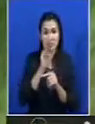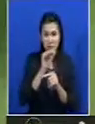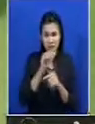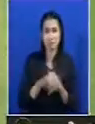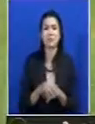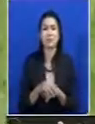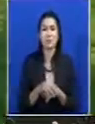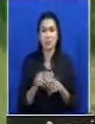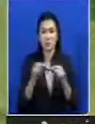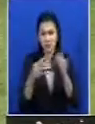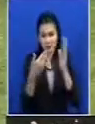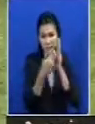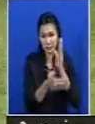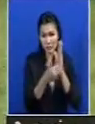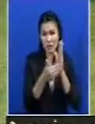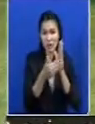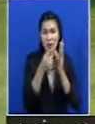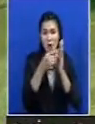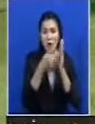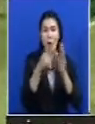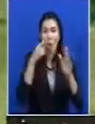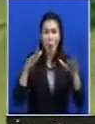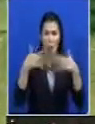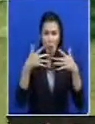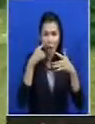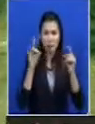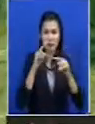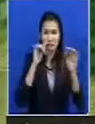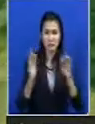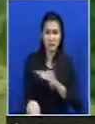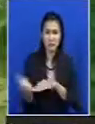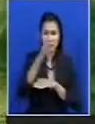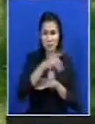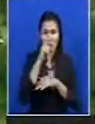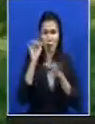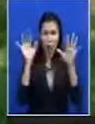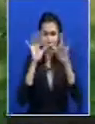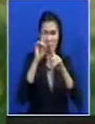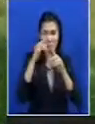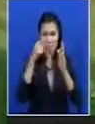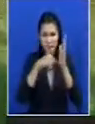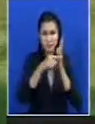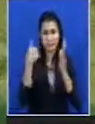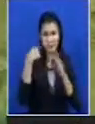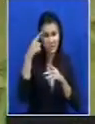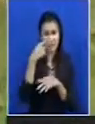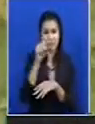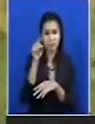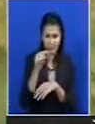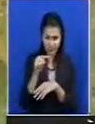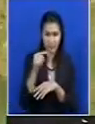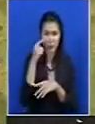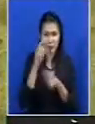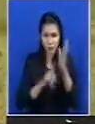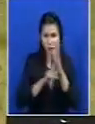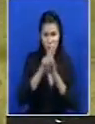องศาเซลเซียสภาคอีสานอากาศร้อนถึงร้อนจัดหลายพื้นที่ฟ้าหลัวในตอนกลางวันครับและมีฝนบางพื้นที่ร้อยละ10ของพื้นที่นะครับ